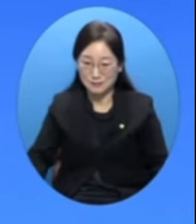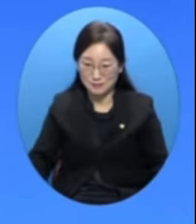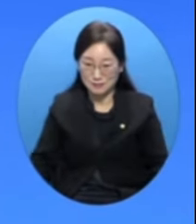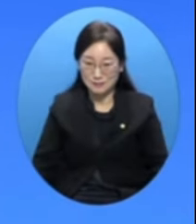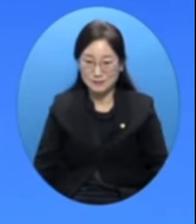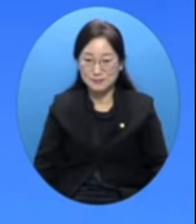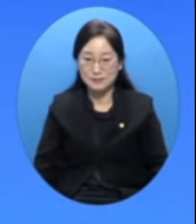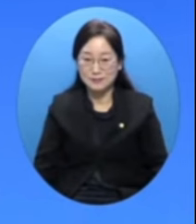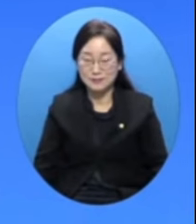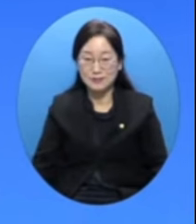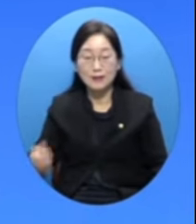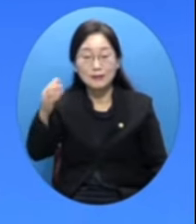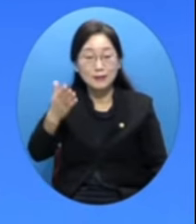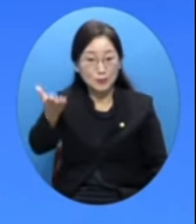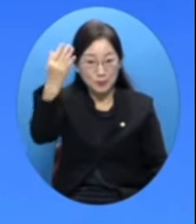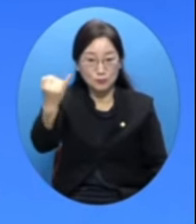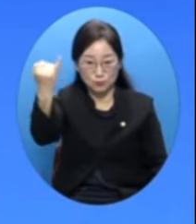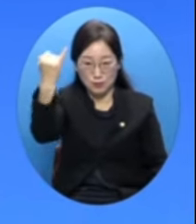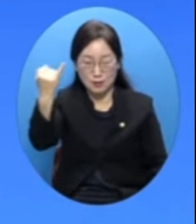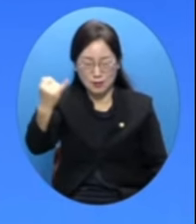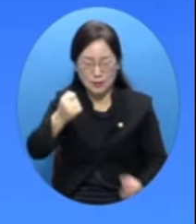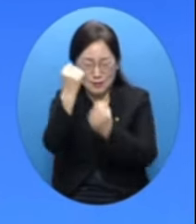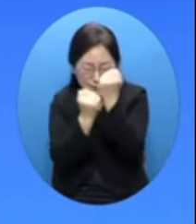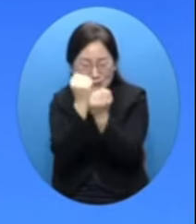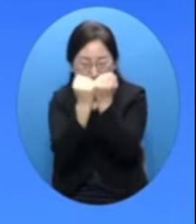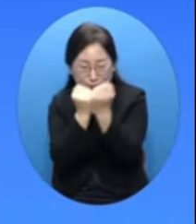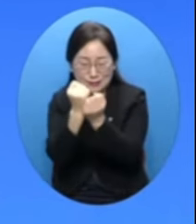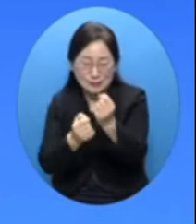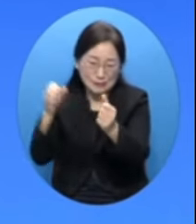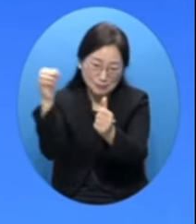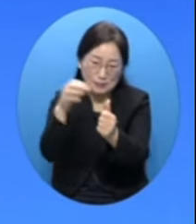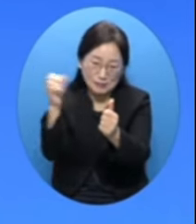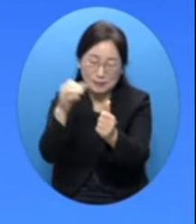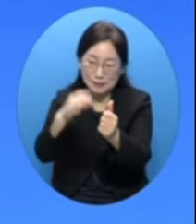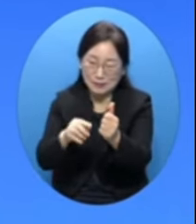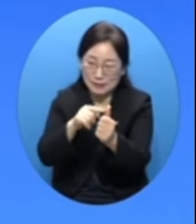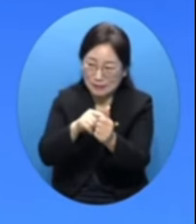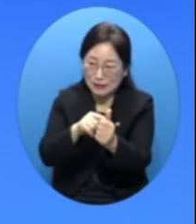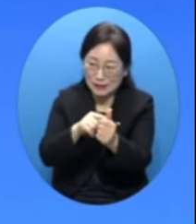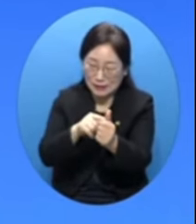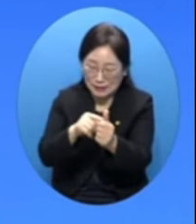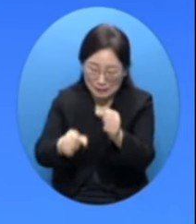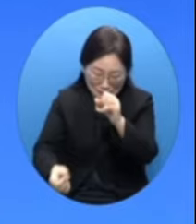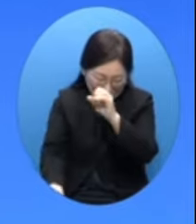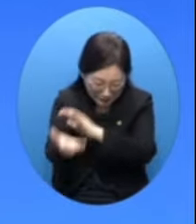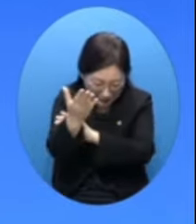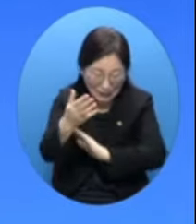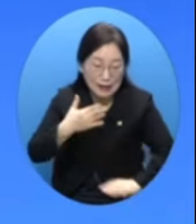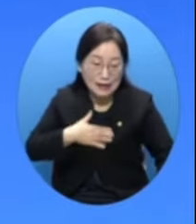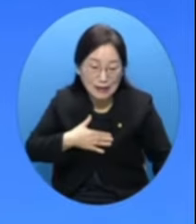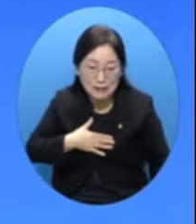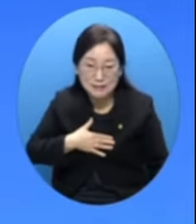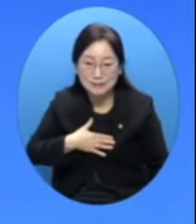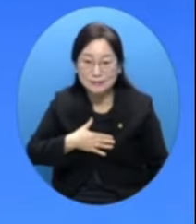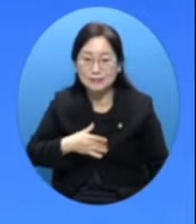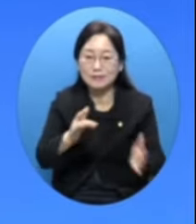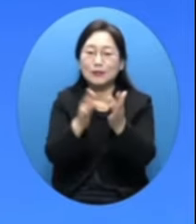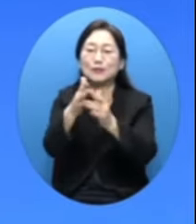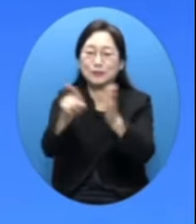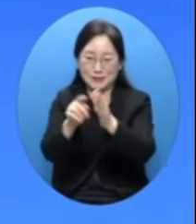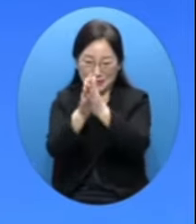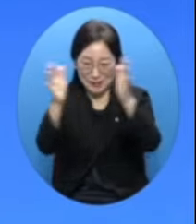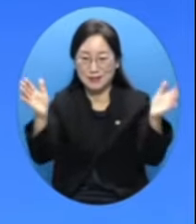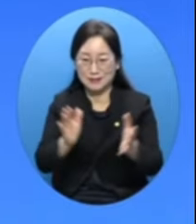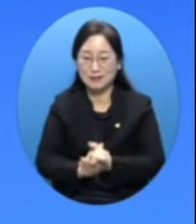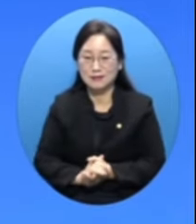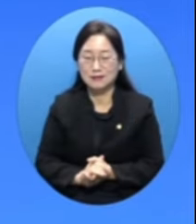그런데 그 선배 누나의 설득을 그가 결국은 못 이겨서 예수를 믿게 됐습니다.